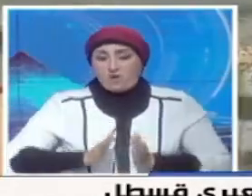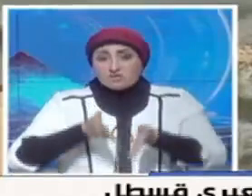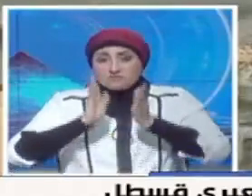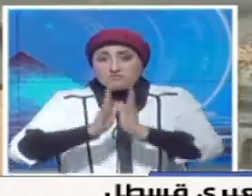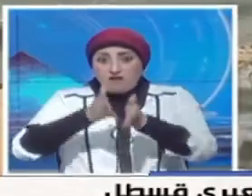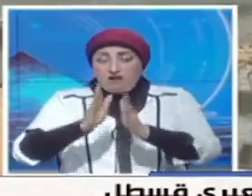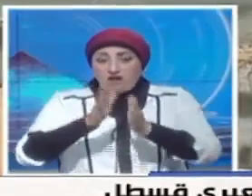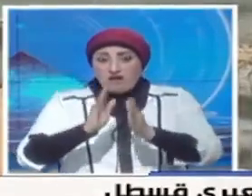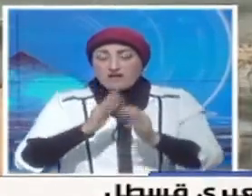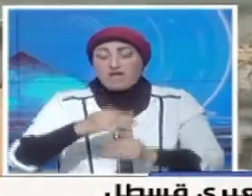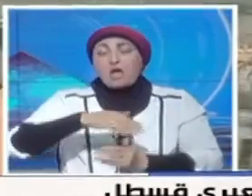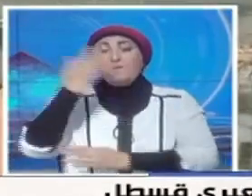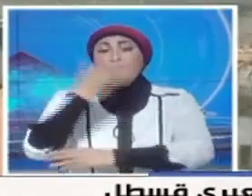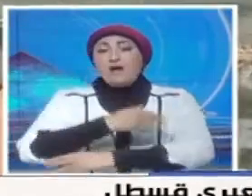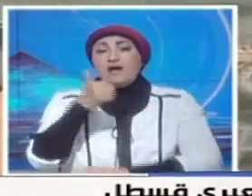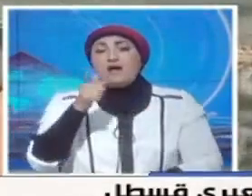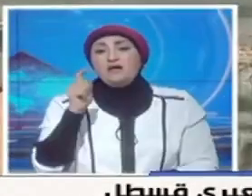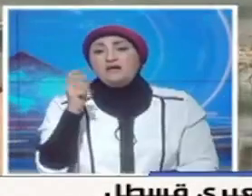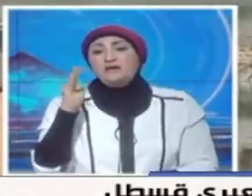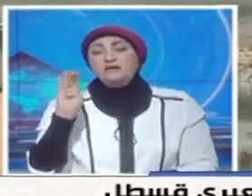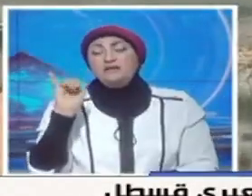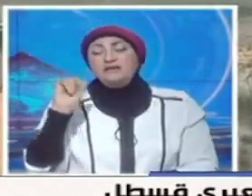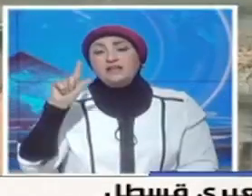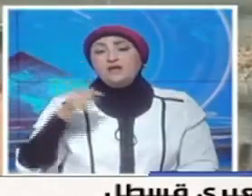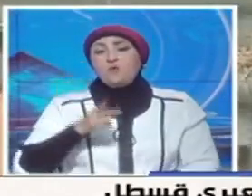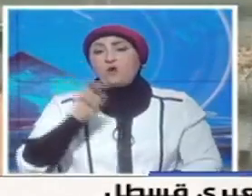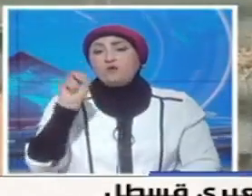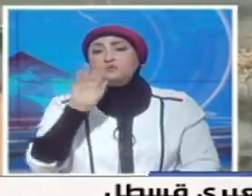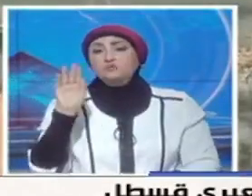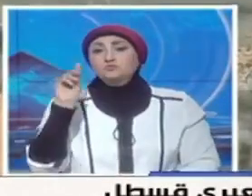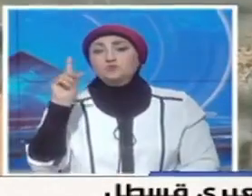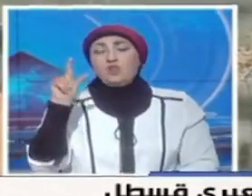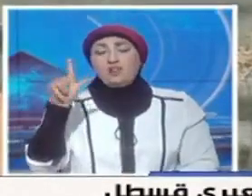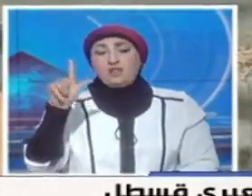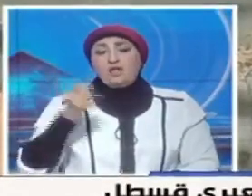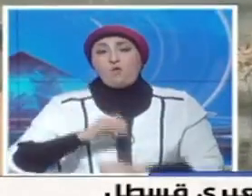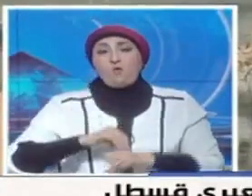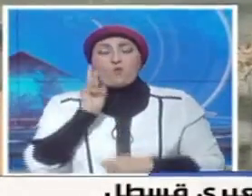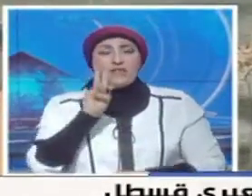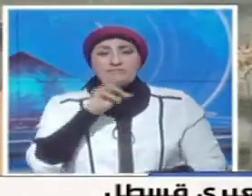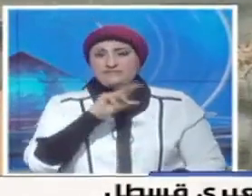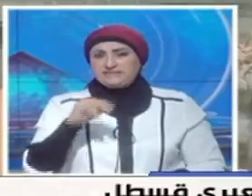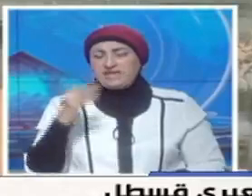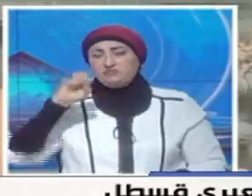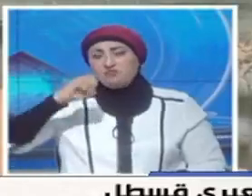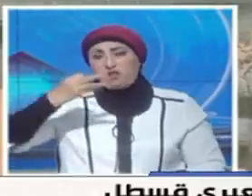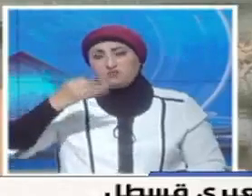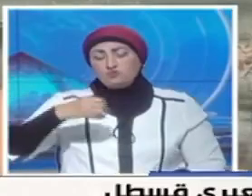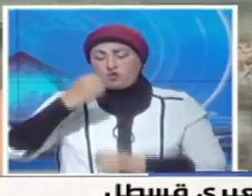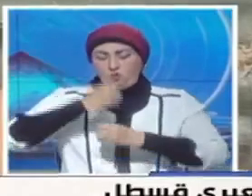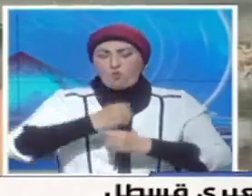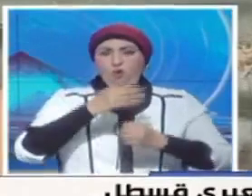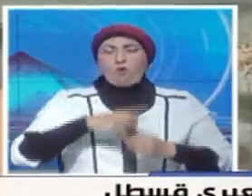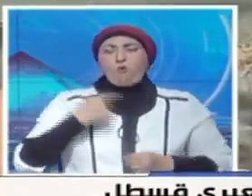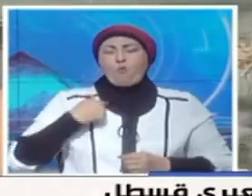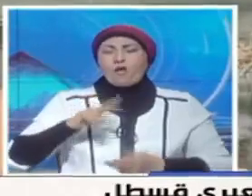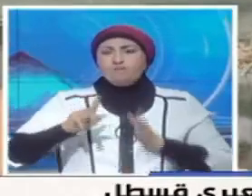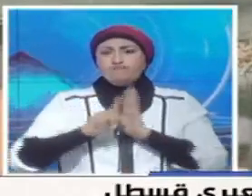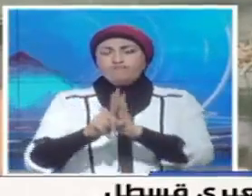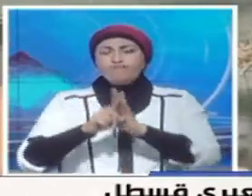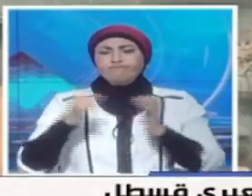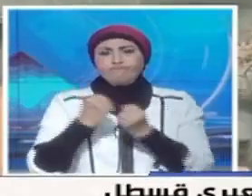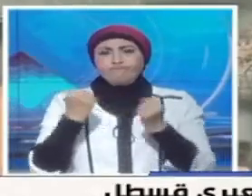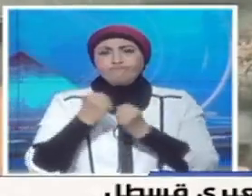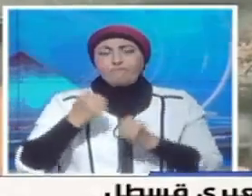طريق المعابر سواء معبر أركين الحدودي أو معبر قسطل أيضا الحدودي. يعني تم وضع 13 وحدة تقوية لتقوية